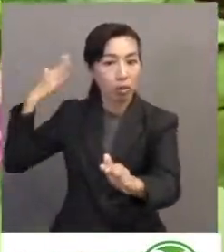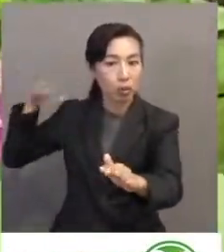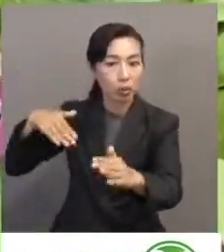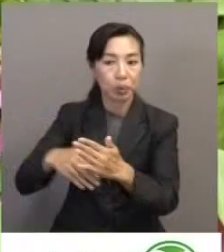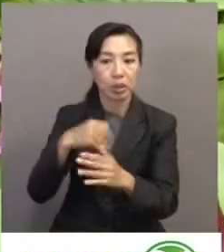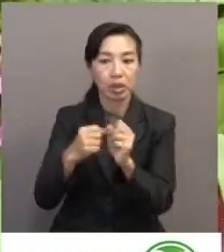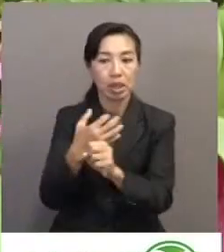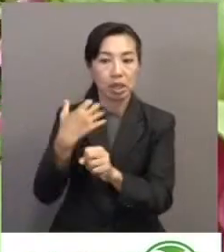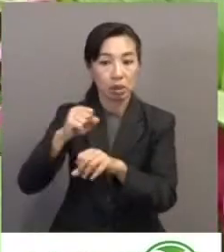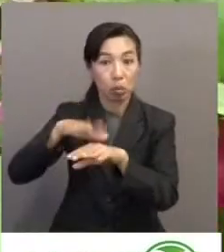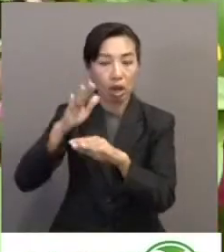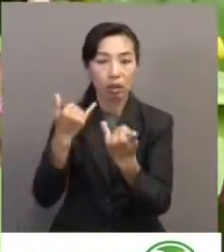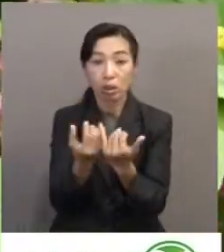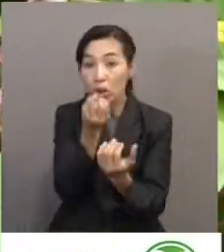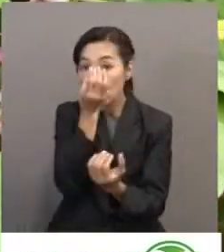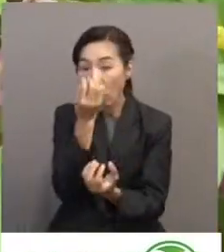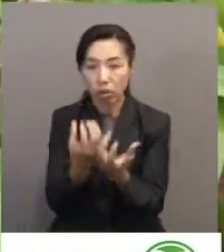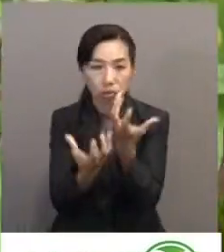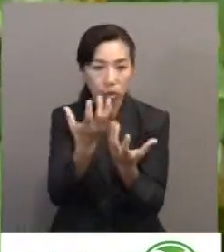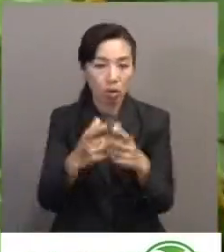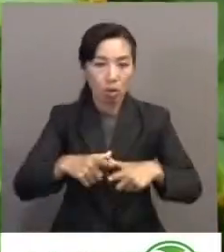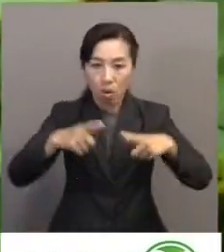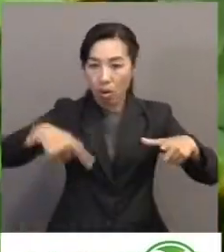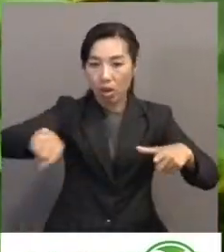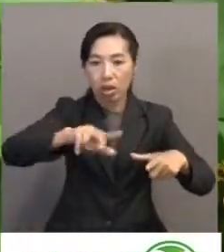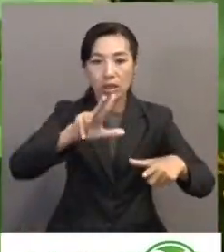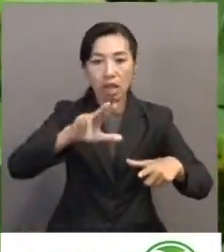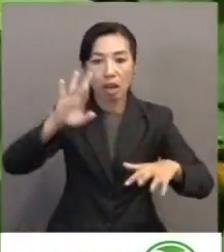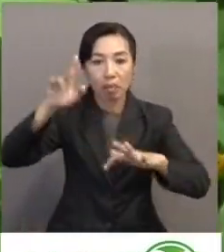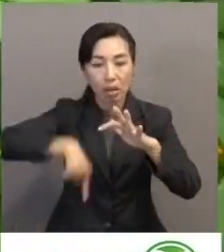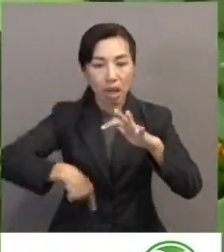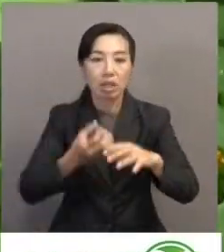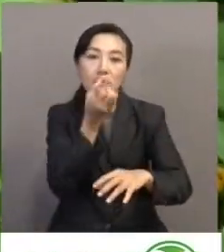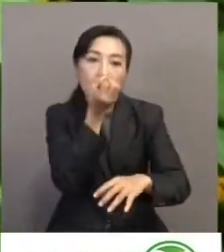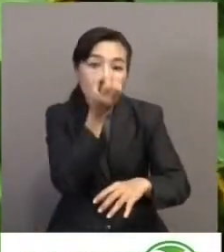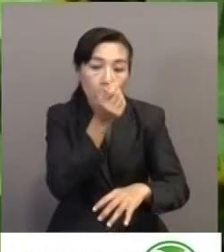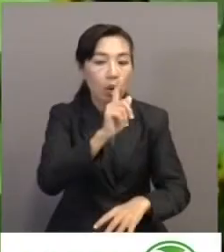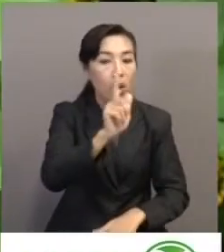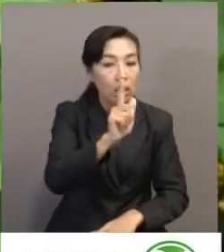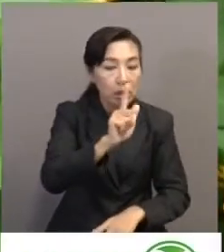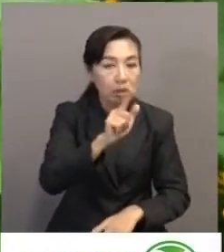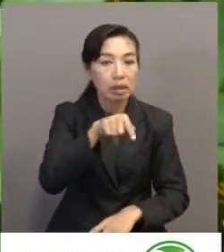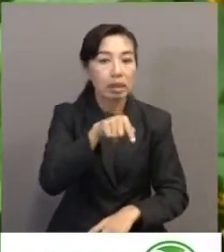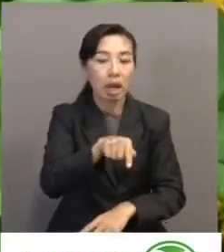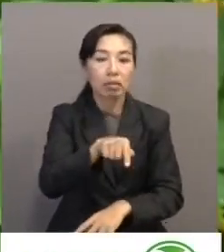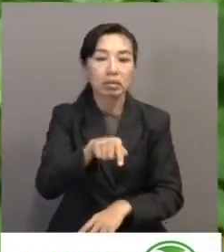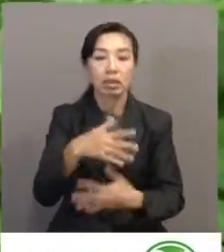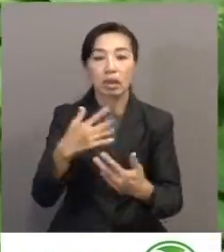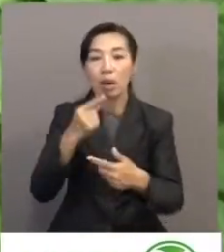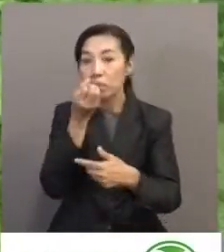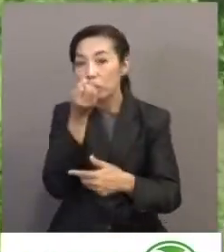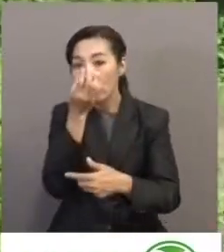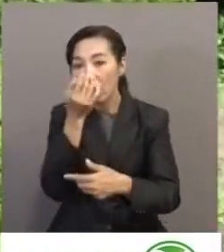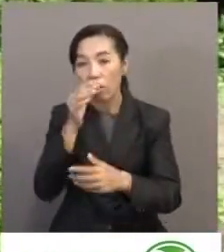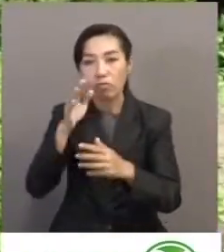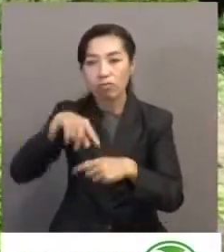อกข้าวพรรษาของเธอนั้นมีกว่า3ไร่ปลูกทั้งกันหมดตั้งแต่ดอกสีเหลืองที่เป็นสายพันธุ์ทั่วไปจนถึงส